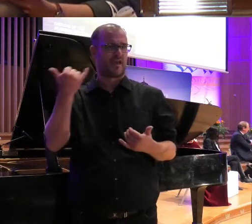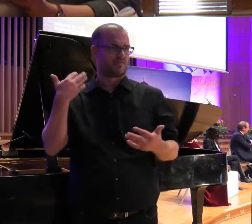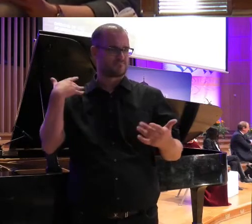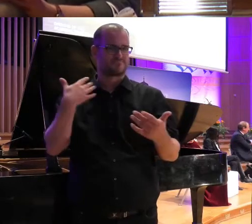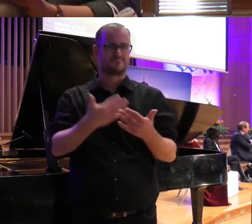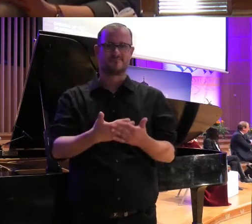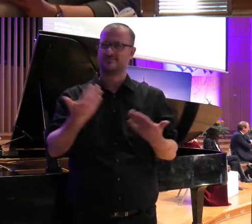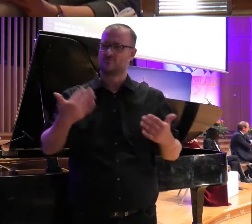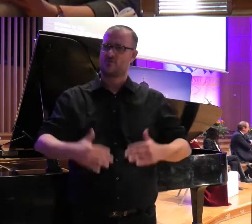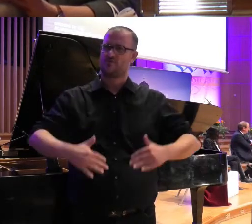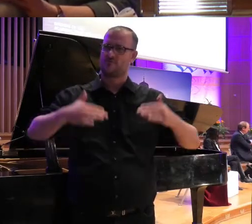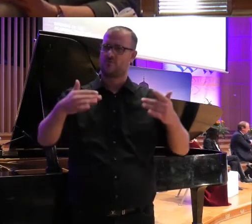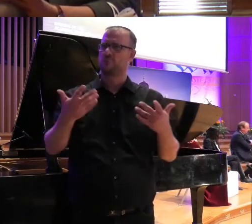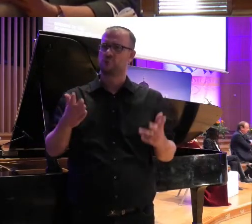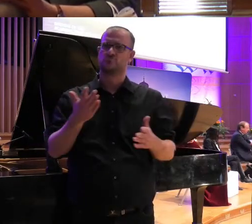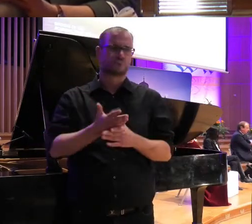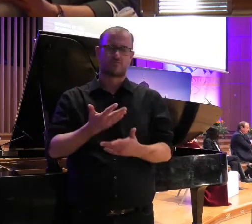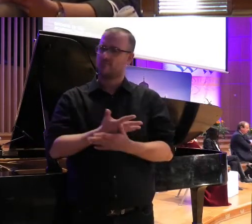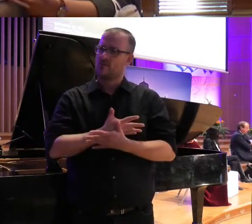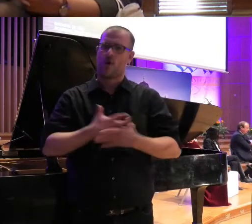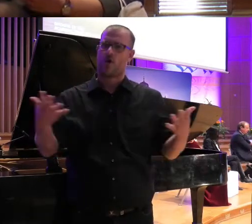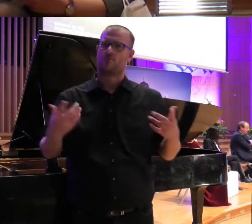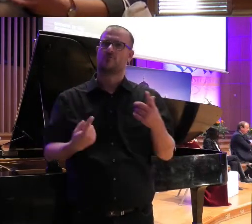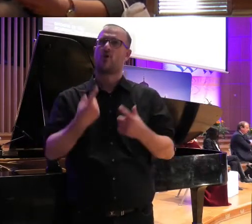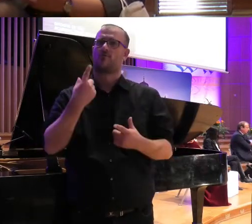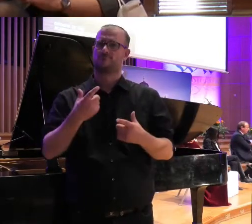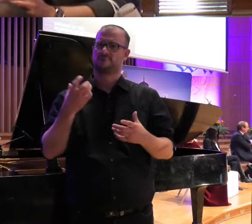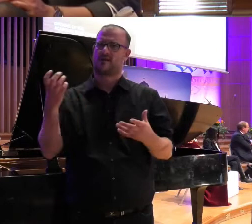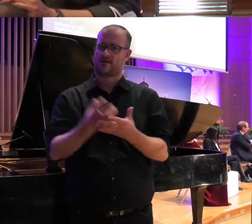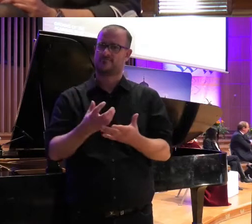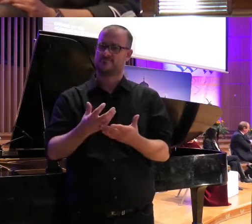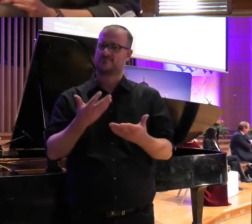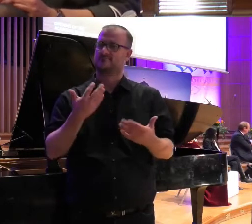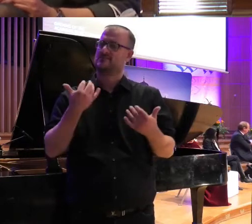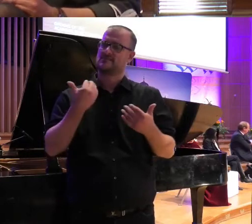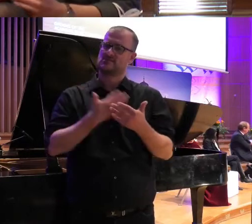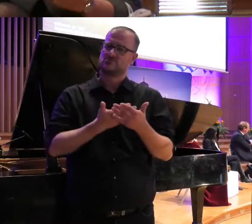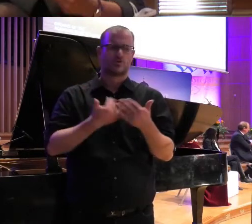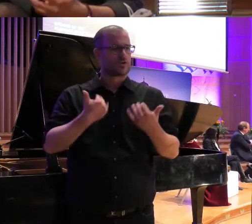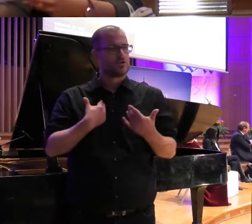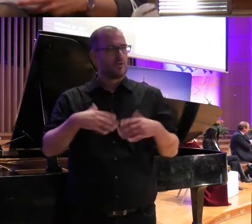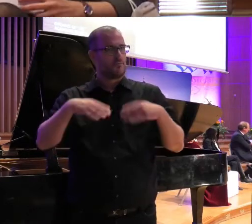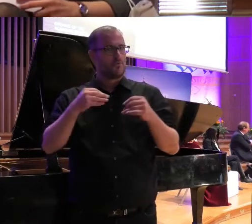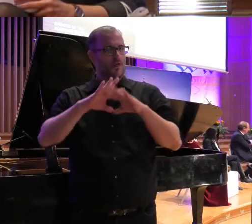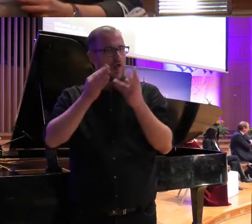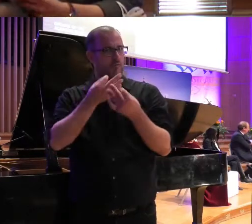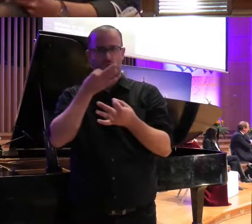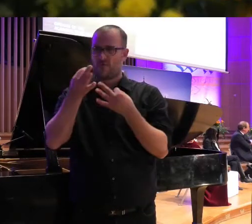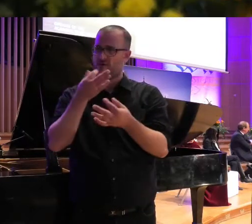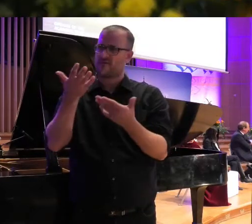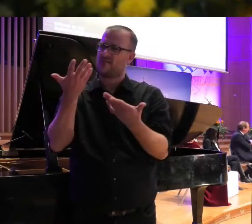diese Flutkatastrophe nun auch den größten je dagewesenen Einsatz dar. Deswegen würde ich Sie zu Beginn gerne fragen, ganz allgemein, wie haben